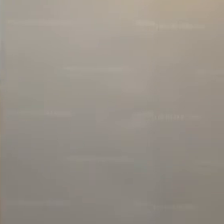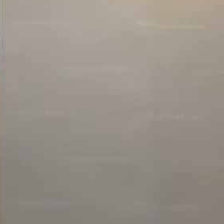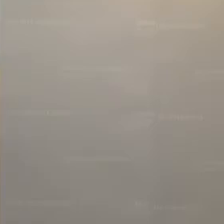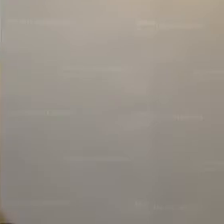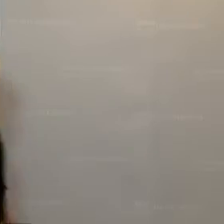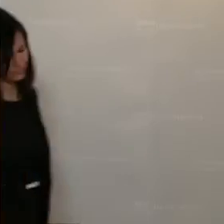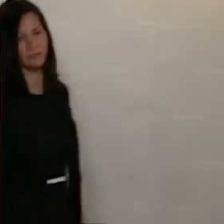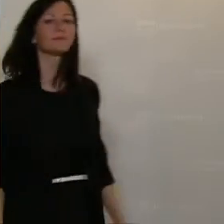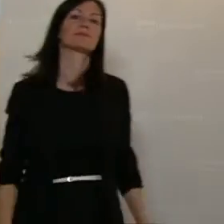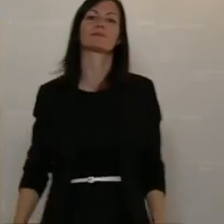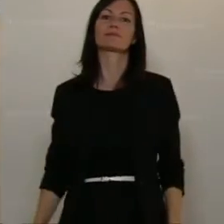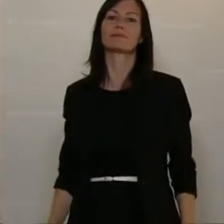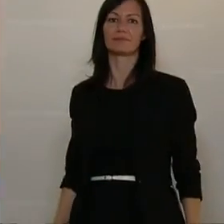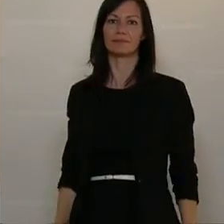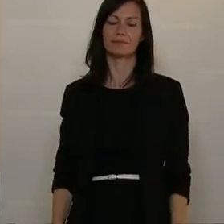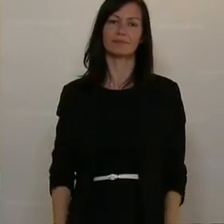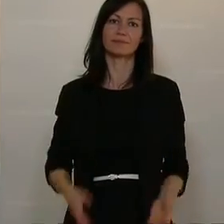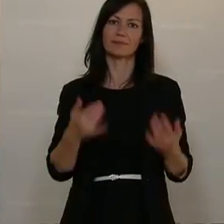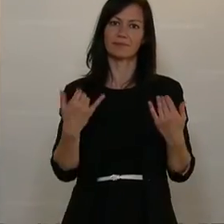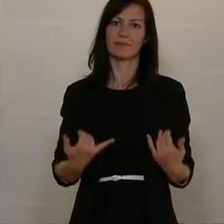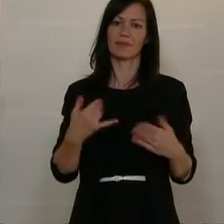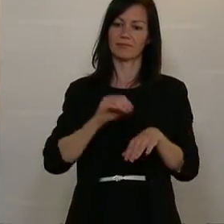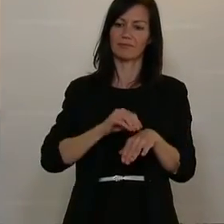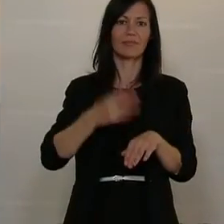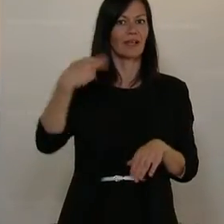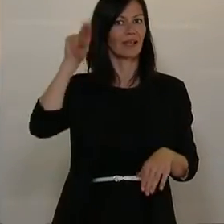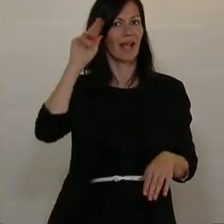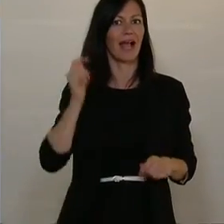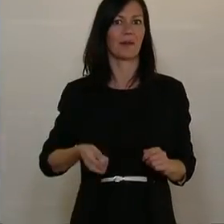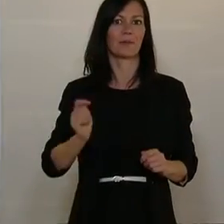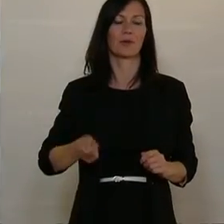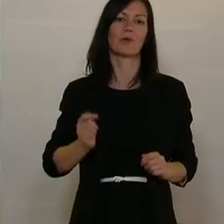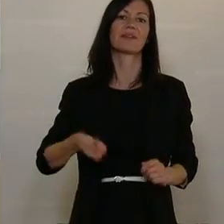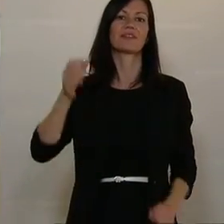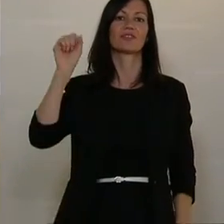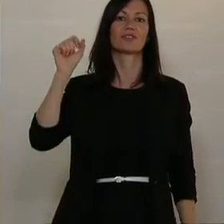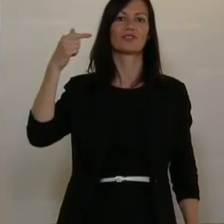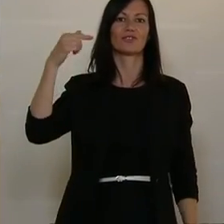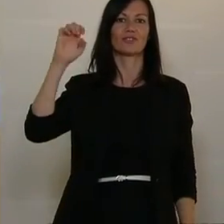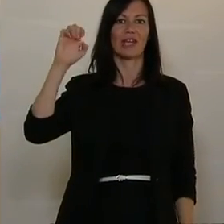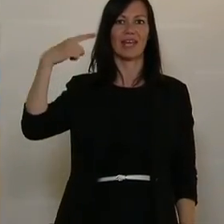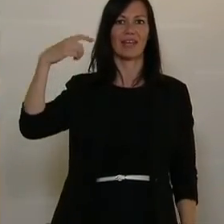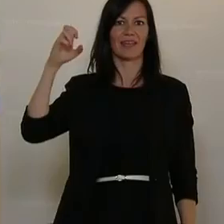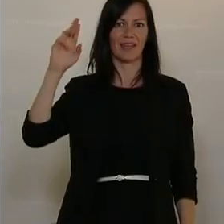Auch Maximilian Kölner von der SPÖ begrüßt die Erstellung eines Sportberichts und erfordert, dass es mehr Mittel für das Projekt der